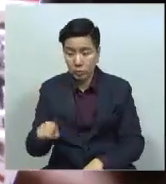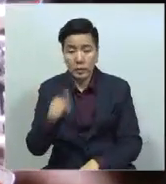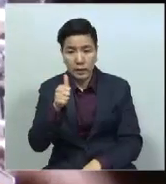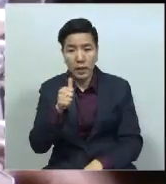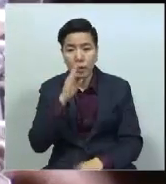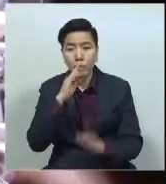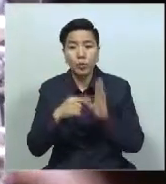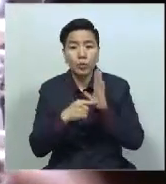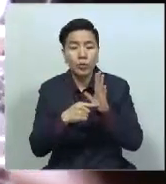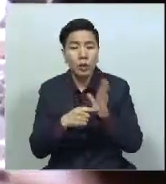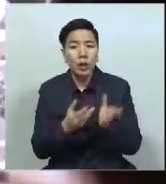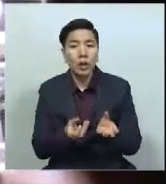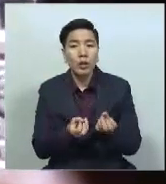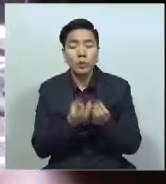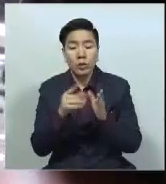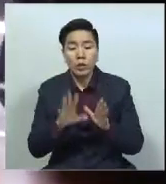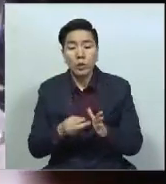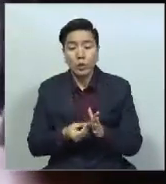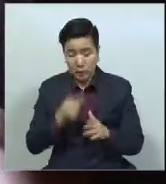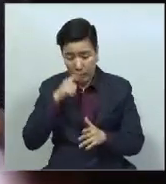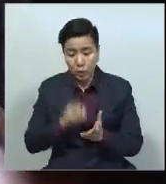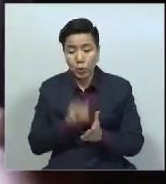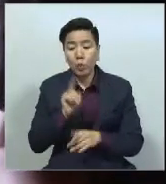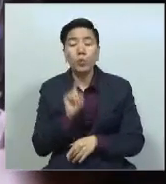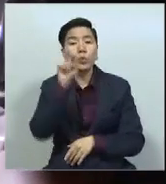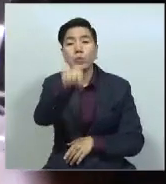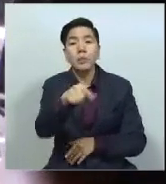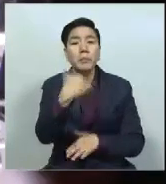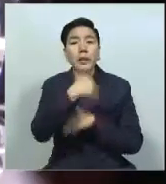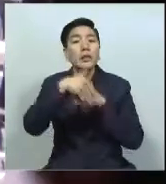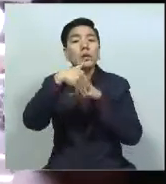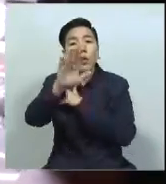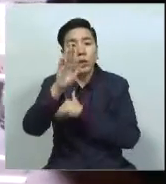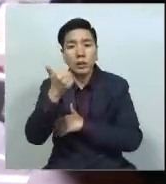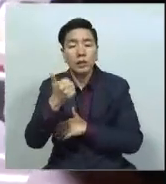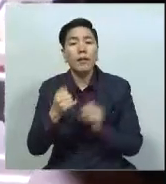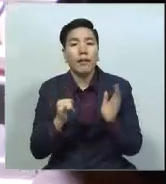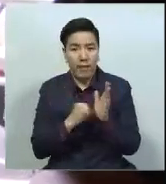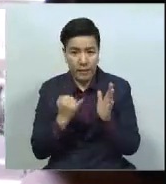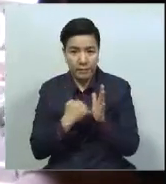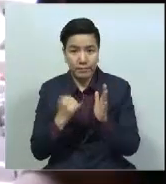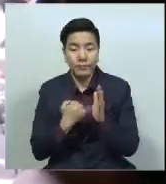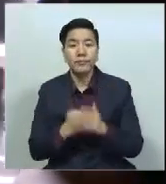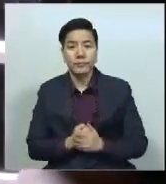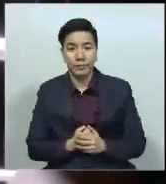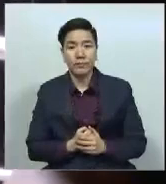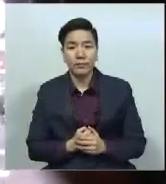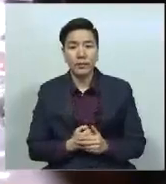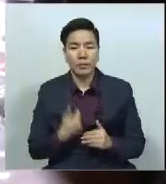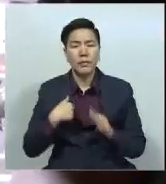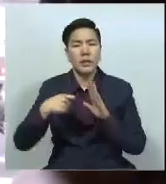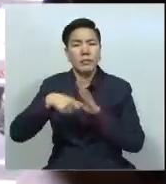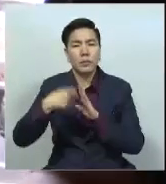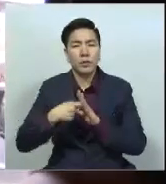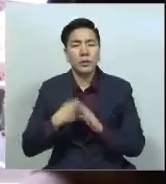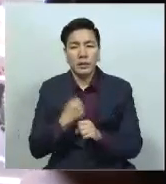ได้เป็นต้นว่าส่งไปประเทศที่3นะมันก็จะทำให้ง่ายขึ้นนะมันมีเหตุผล